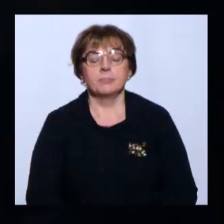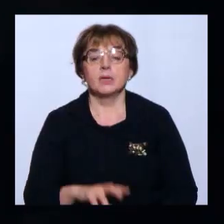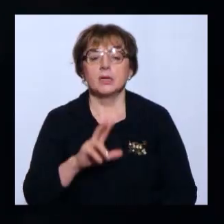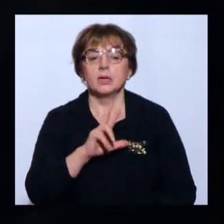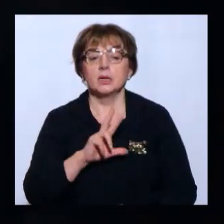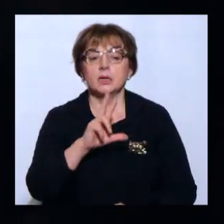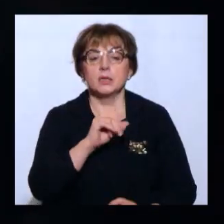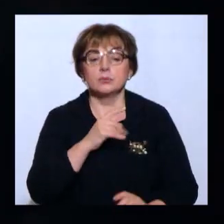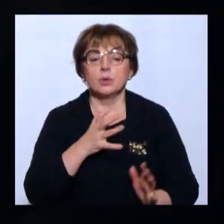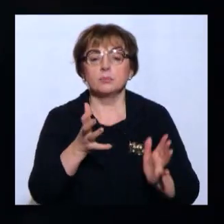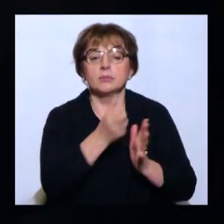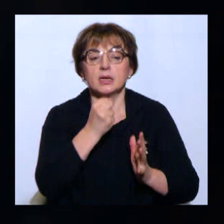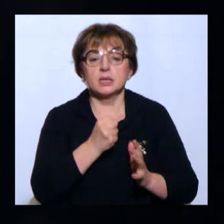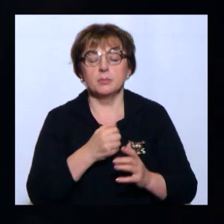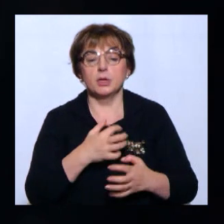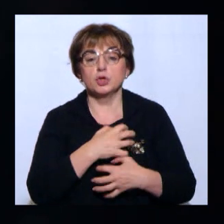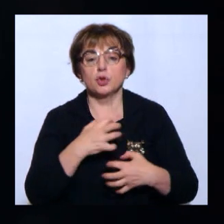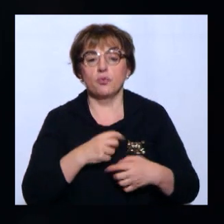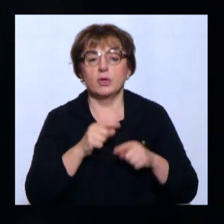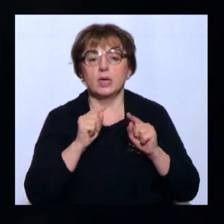ჰიდრა მტაცებელი ცხოველია. იგი